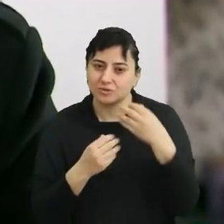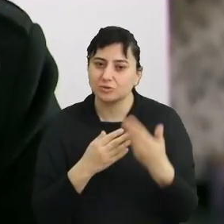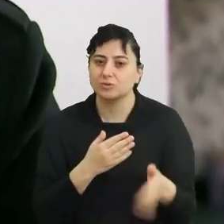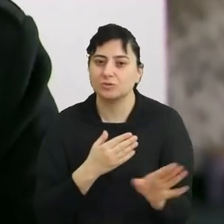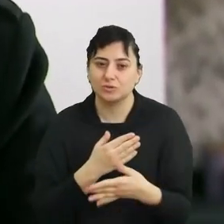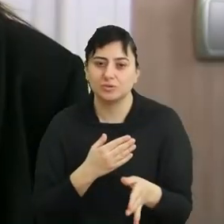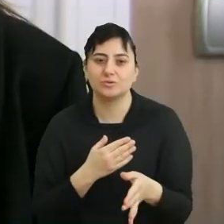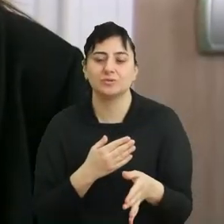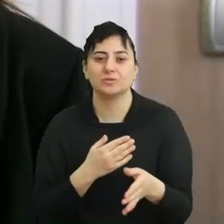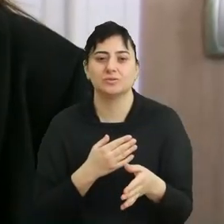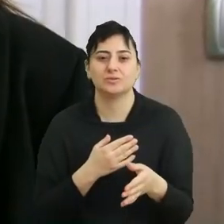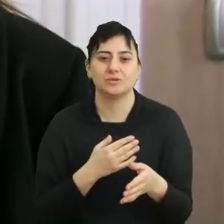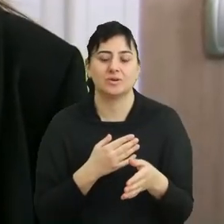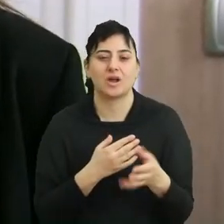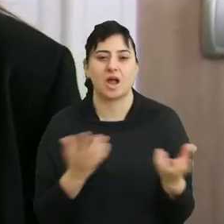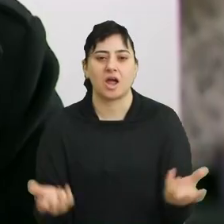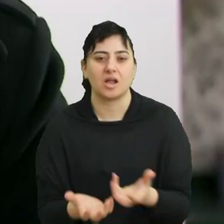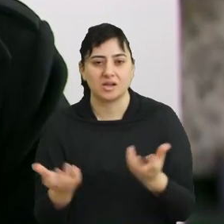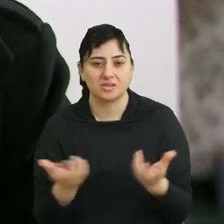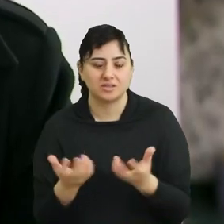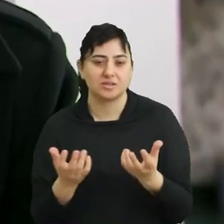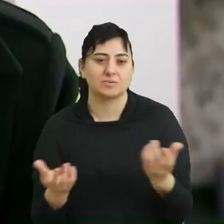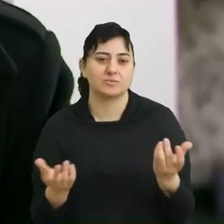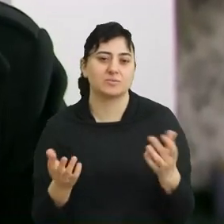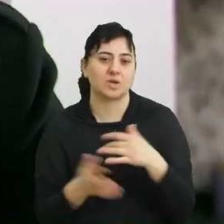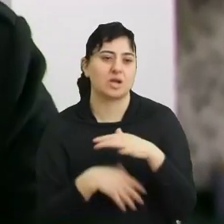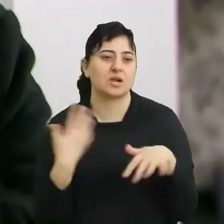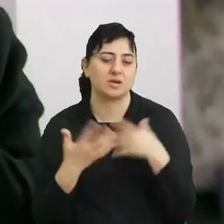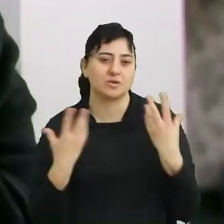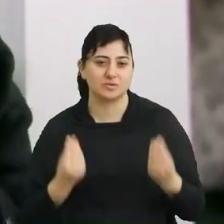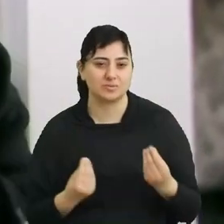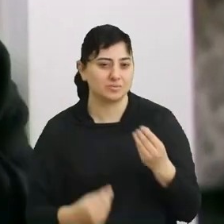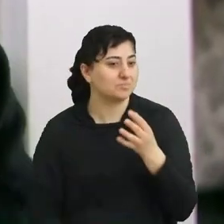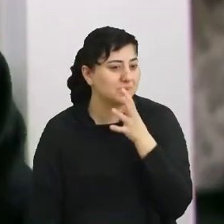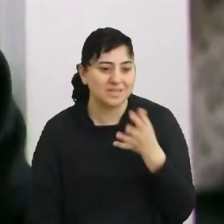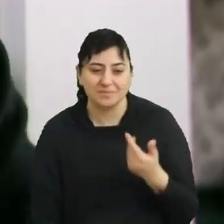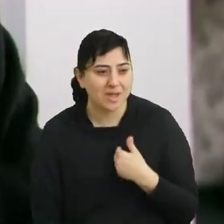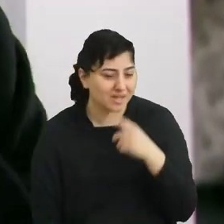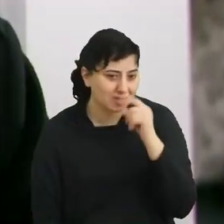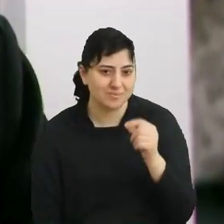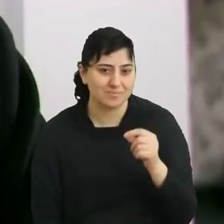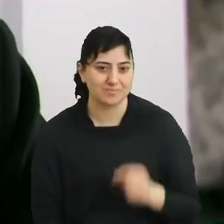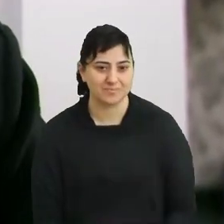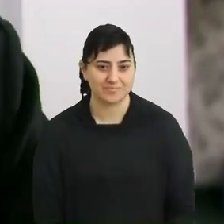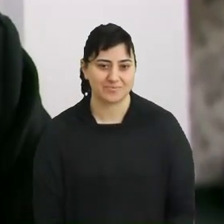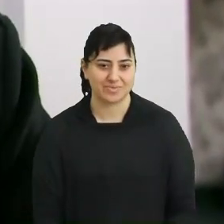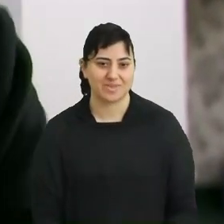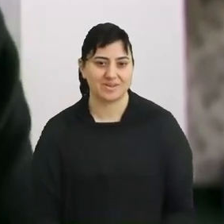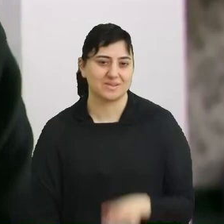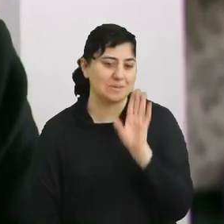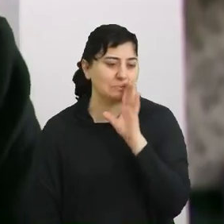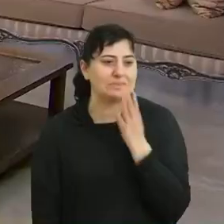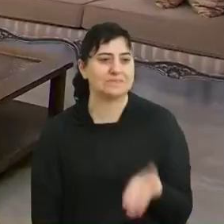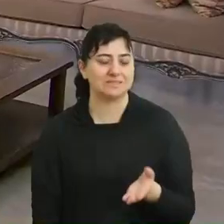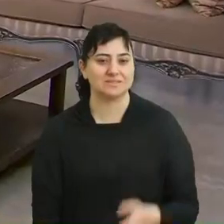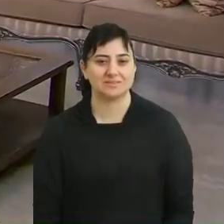yerde sürünür. Ateşe atarlar, ortalığı birbirine katarlar. Bil bakalım ben neyim?